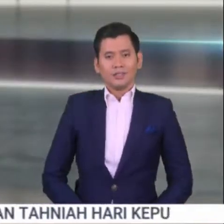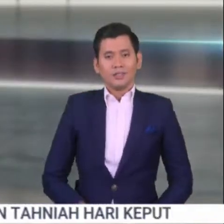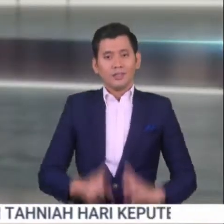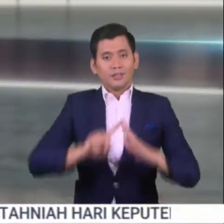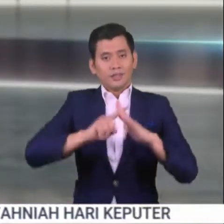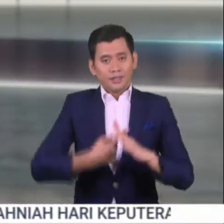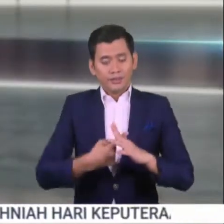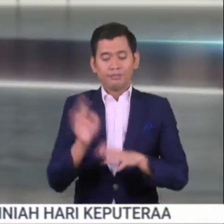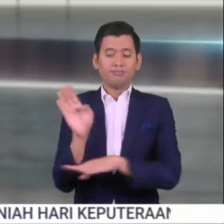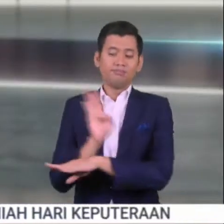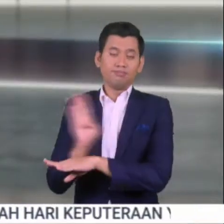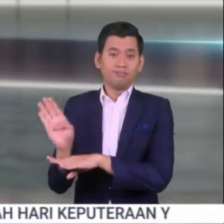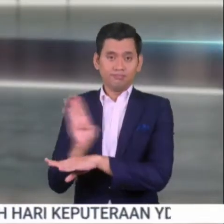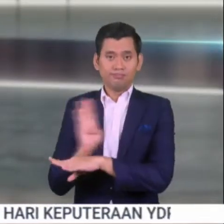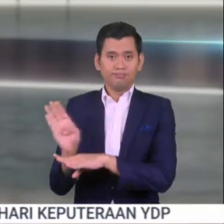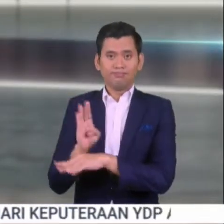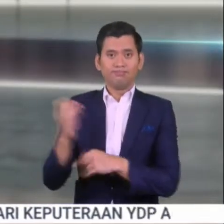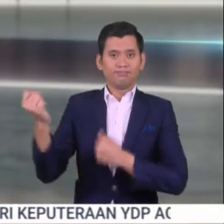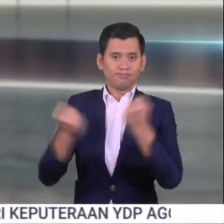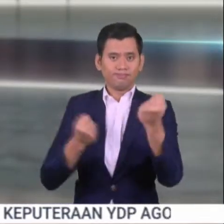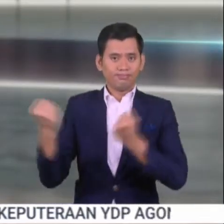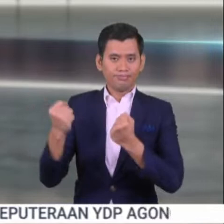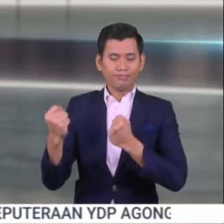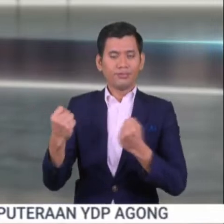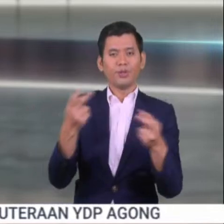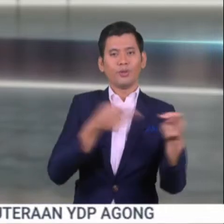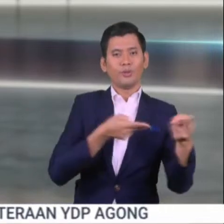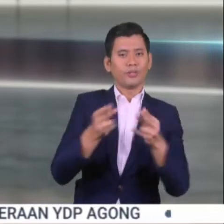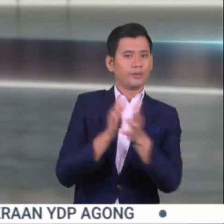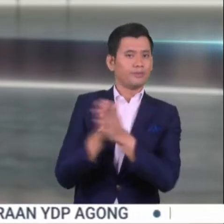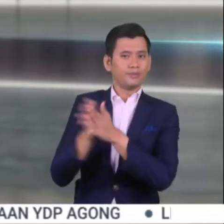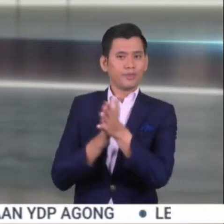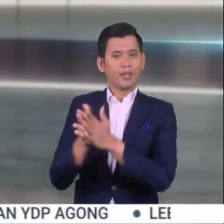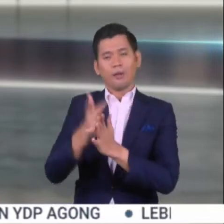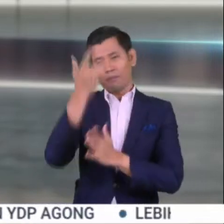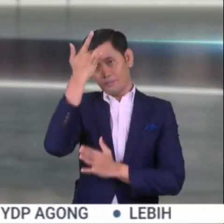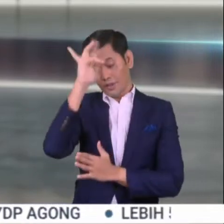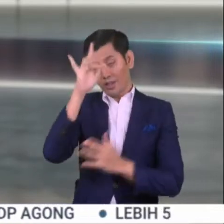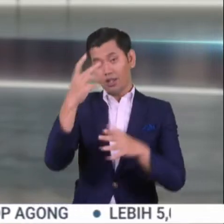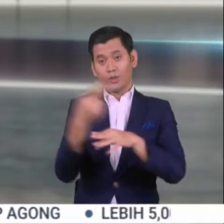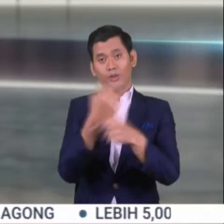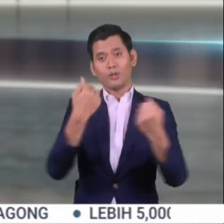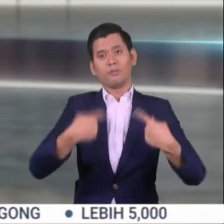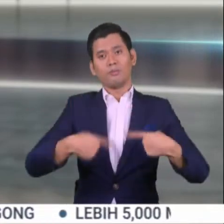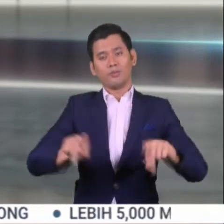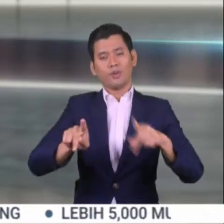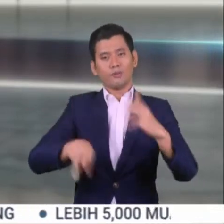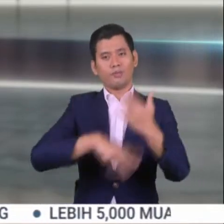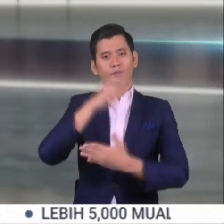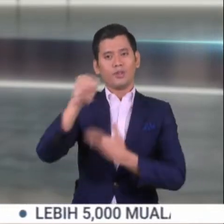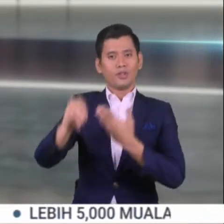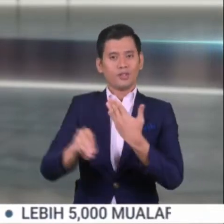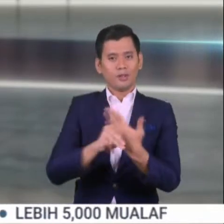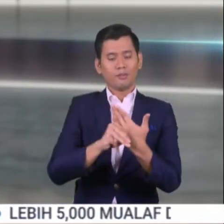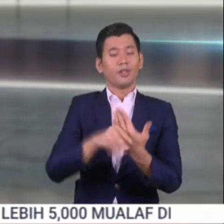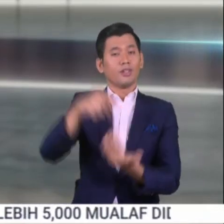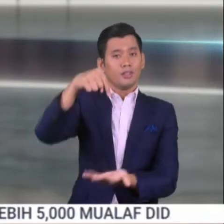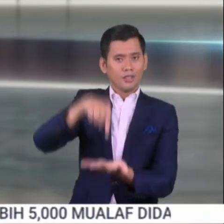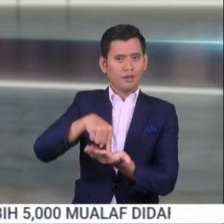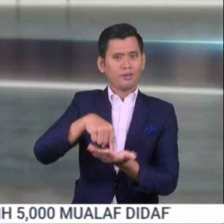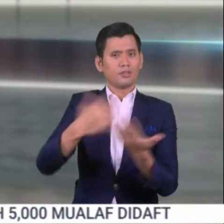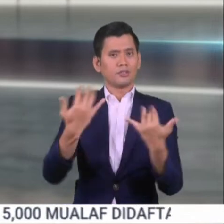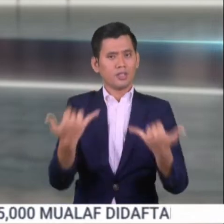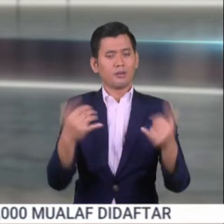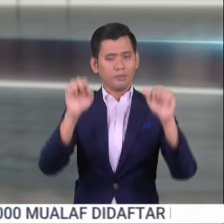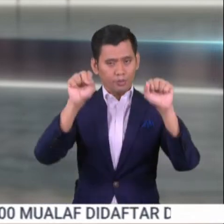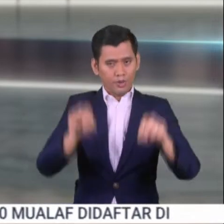Bermula dengan berniaga di but kereta, berkat usaha gigih dan bijak menggunakan peluang pembiayaan skim Hijrah Selangor, kini mampu membuka